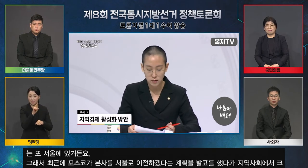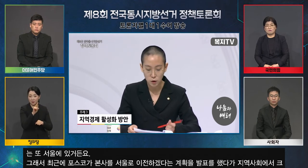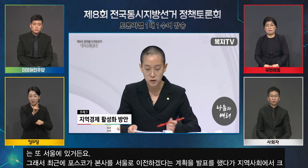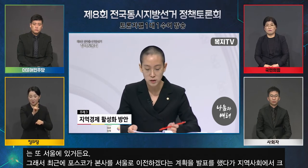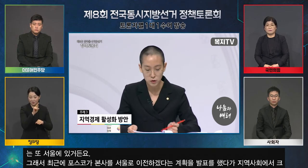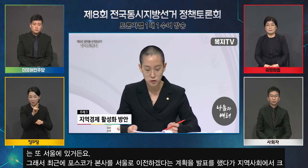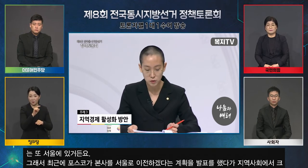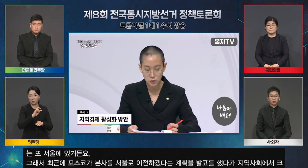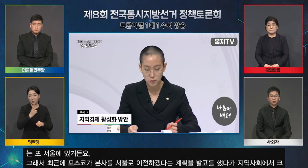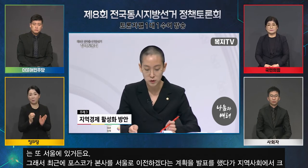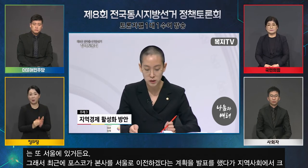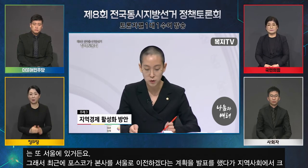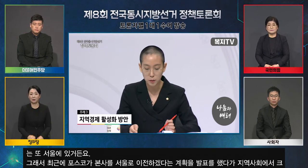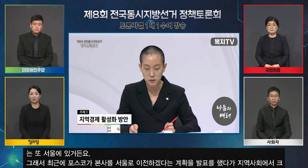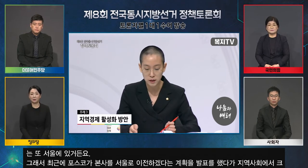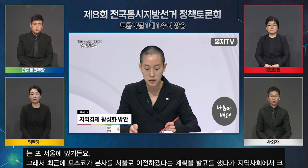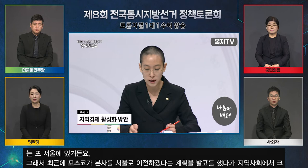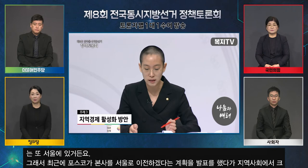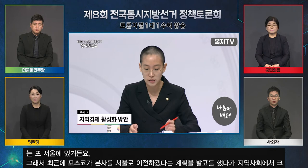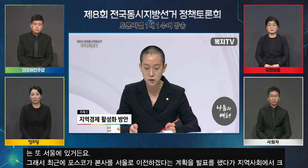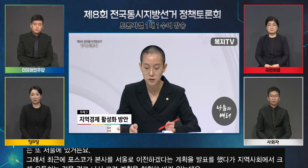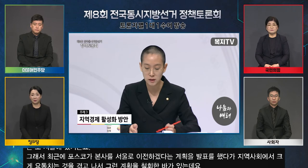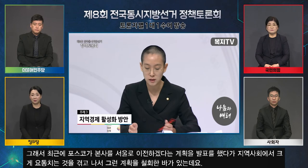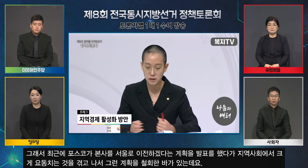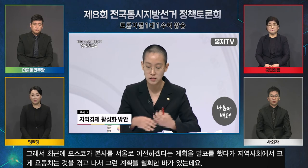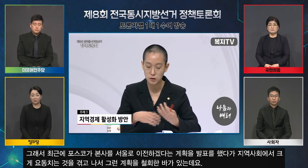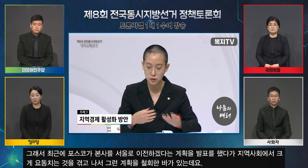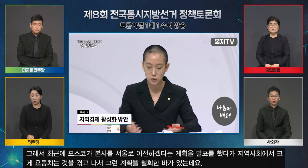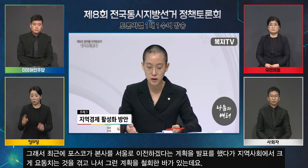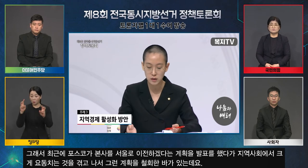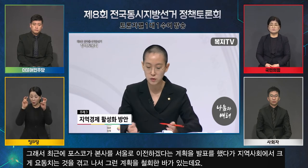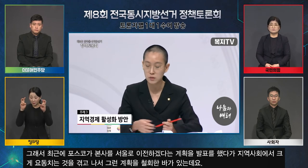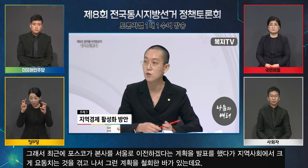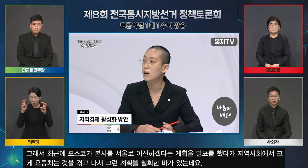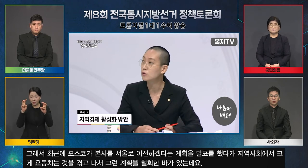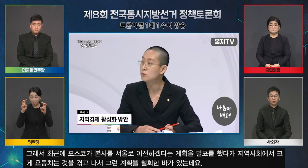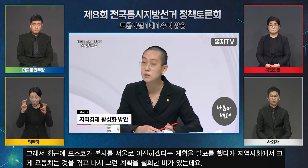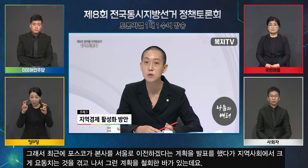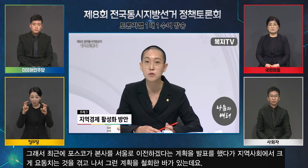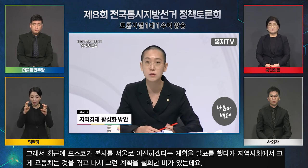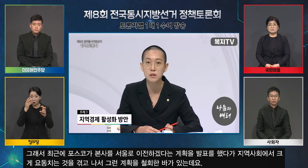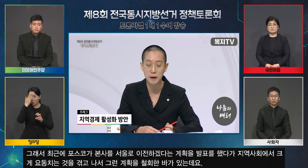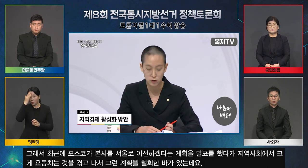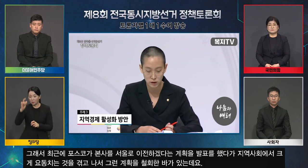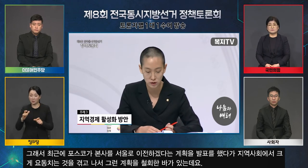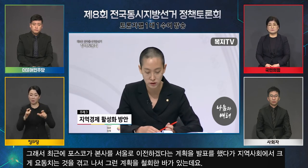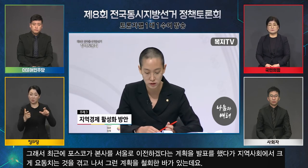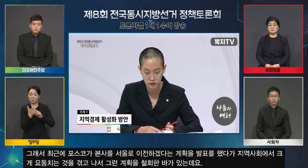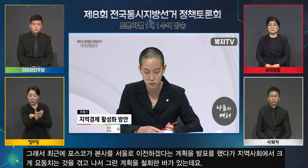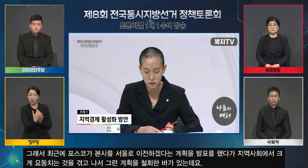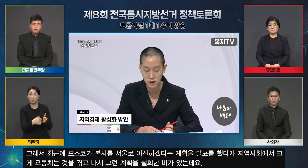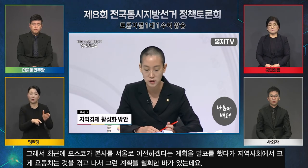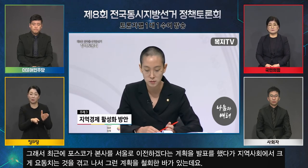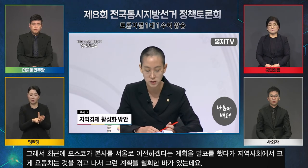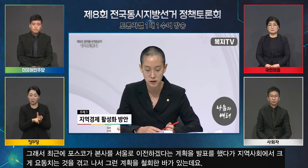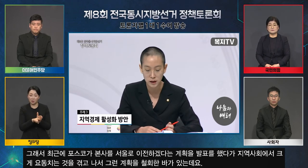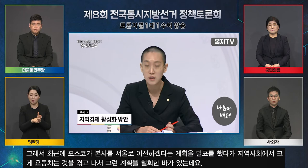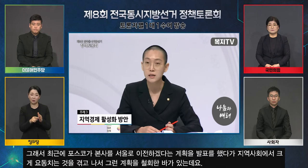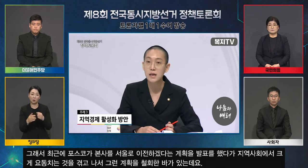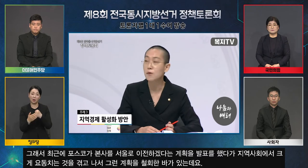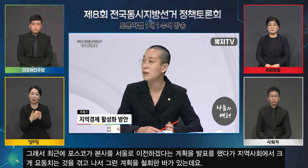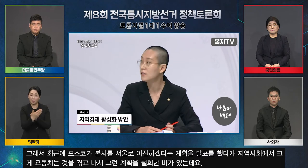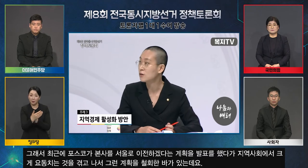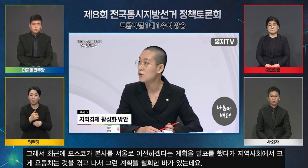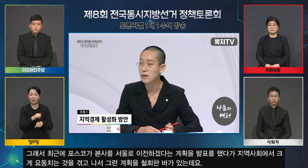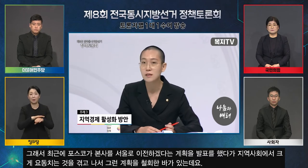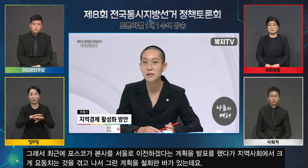이렇게 적극적으로 기업 본사의 이전을 지역으로 하기 위해서 각종 지원 정책이 마련되어야 된다고 생각합니다.